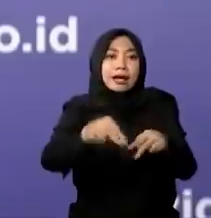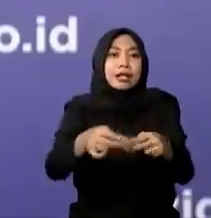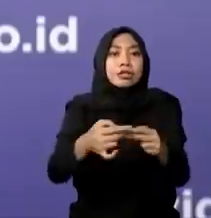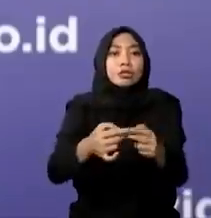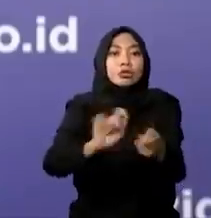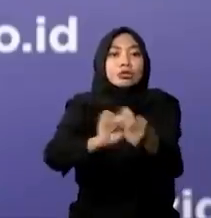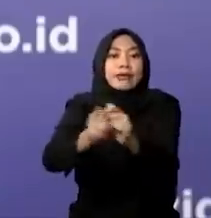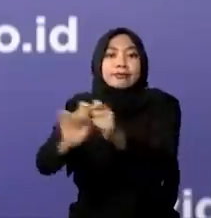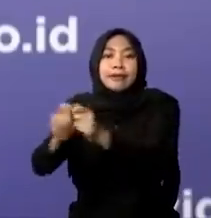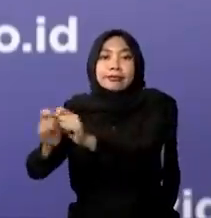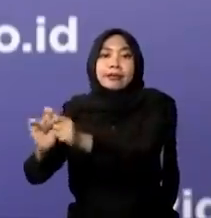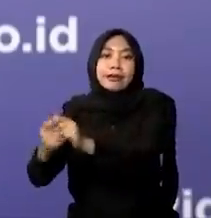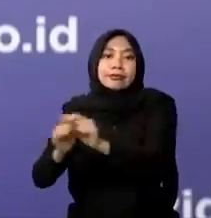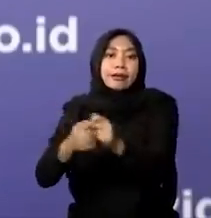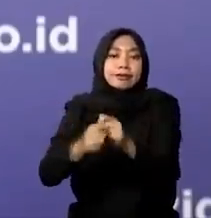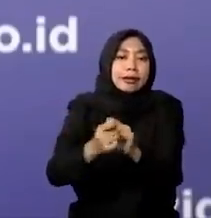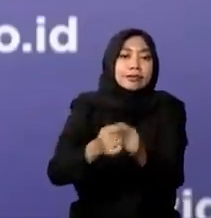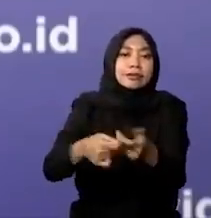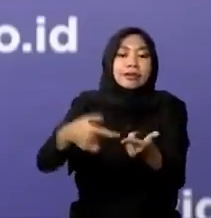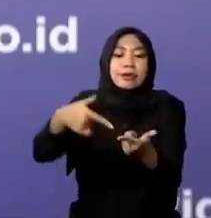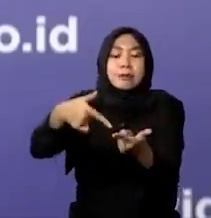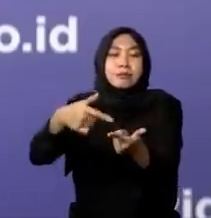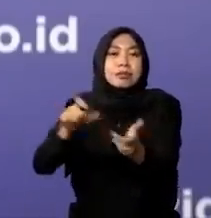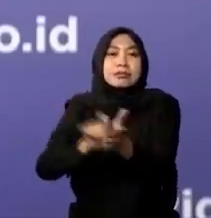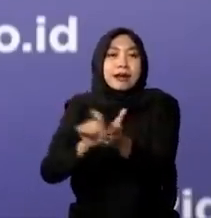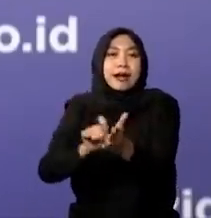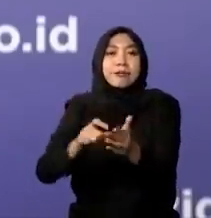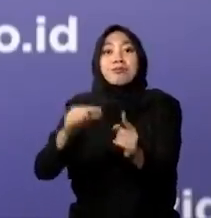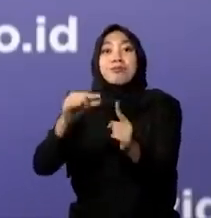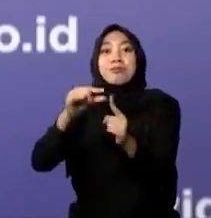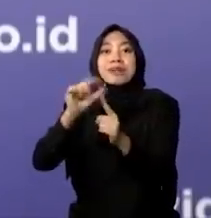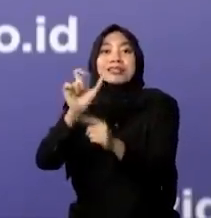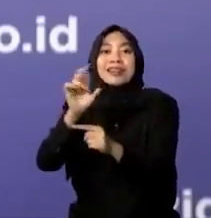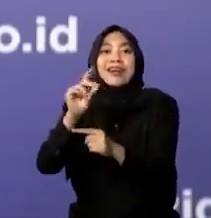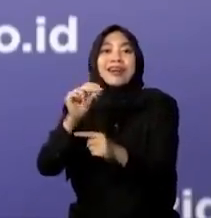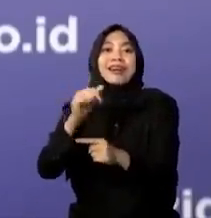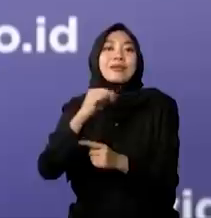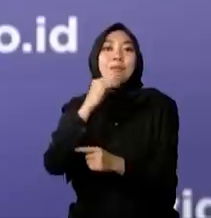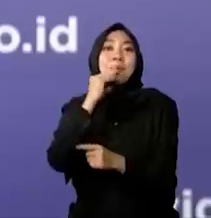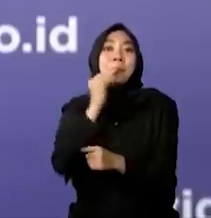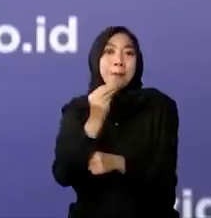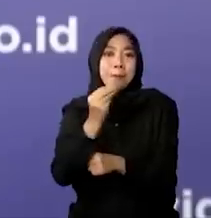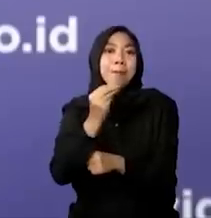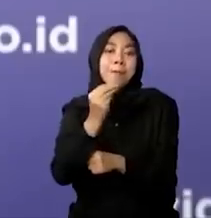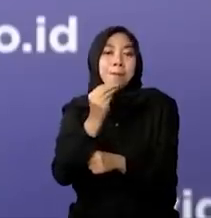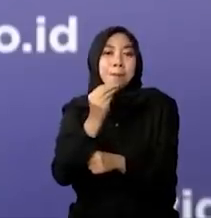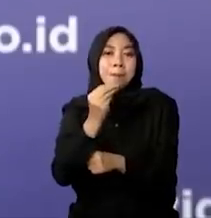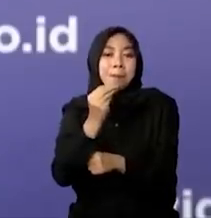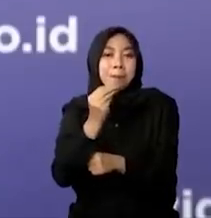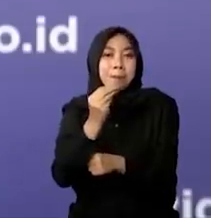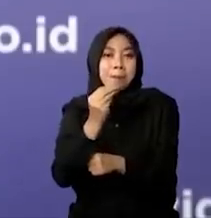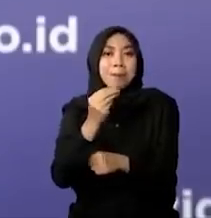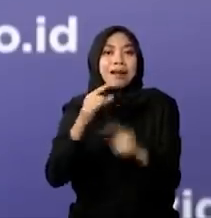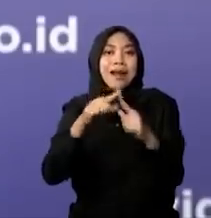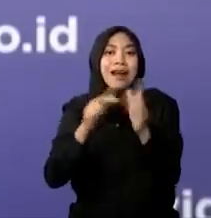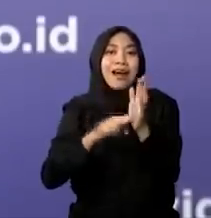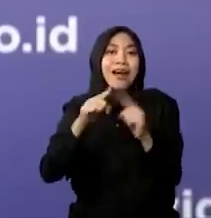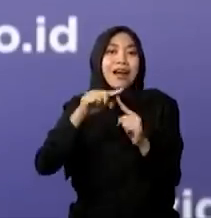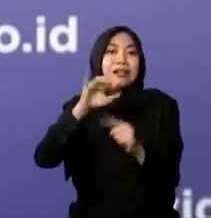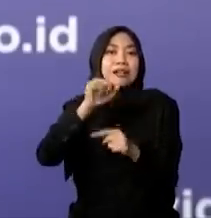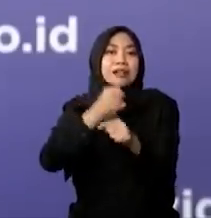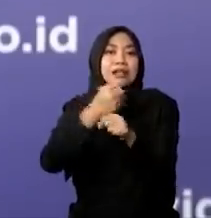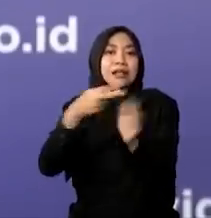pemeriksaan secara massif dengan menggunakan PCR atau tcm yang berbasis antigen